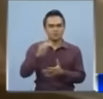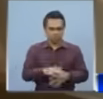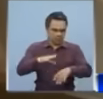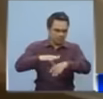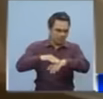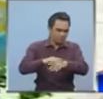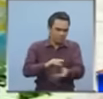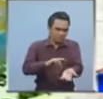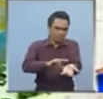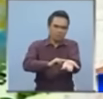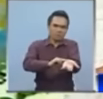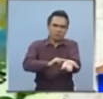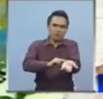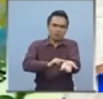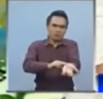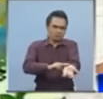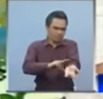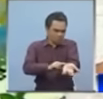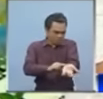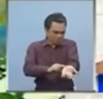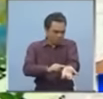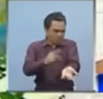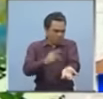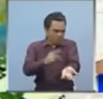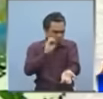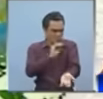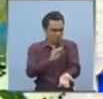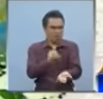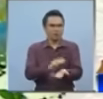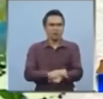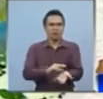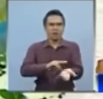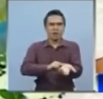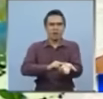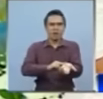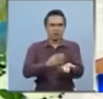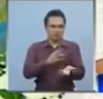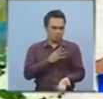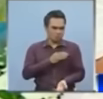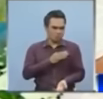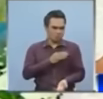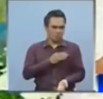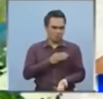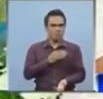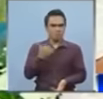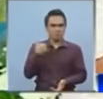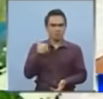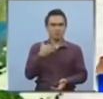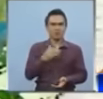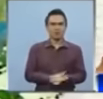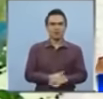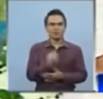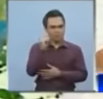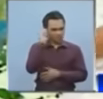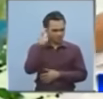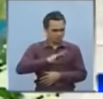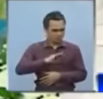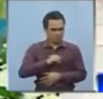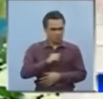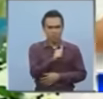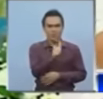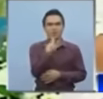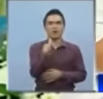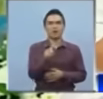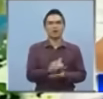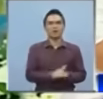ชีพจรจับไปจับมาเขเลยร้องขึ้นมาว่าอ้าชิพจรเต้นเว่างี้ก็เลยพากันดีใจเอ้าแม่ก็